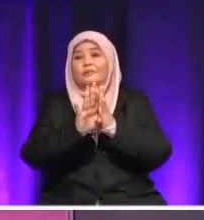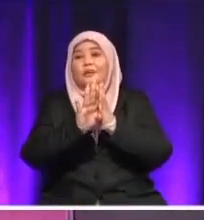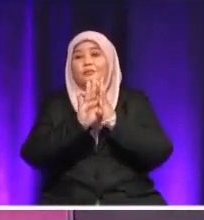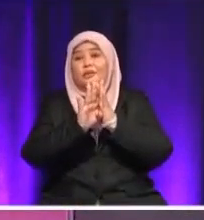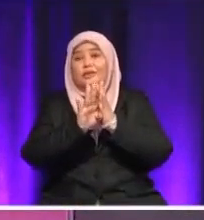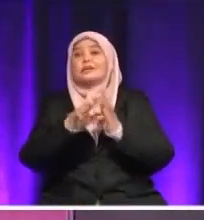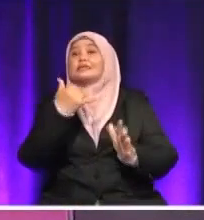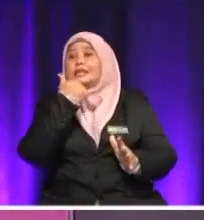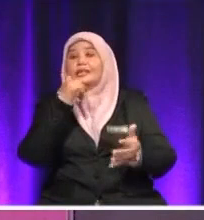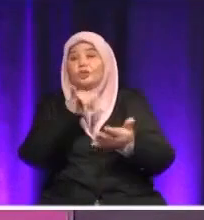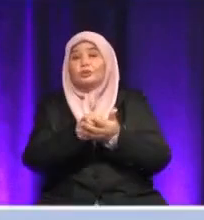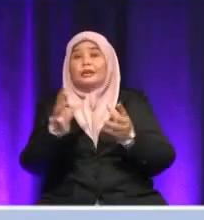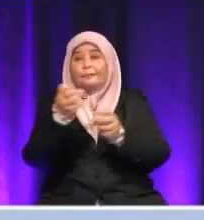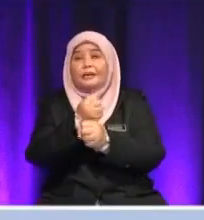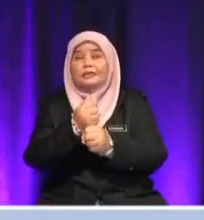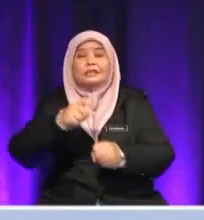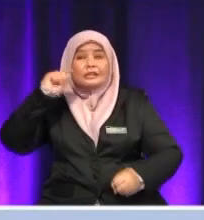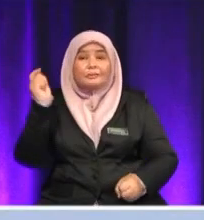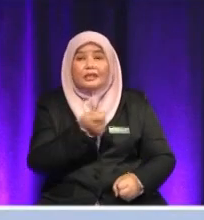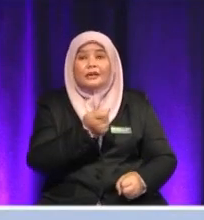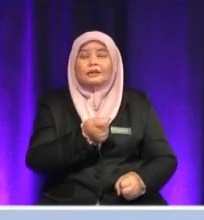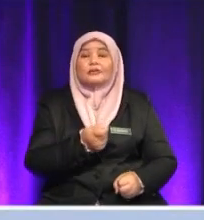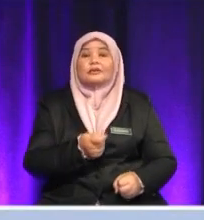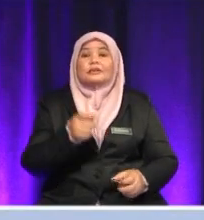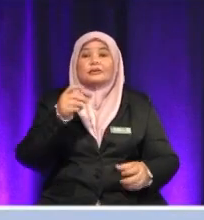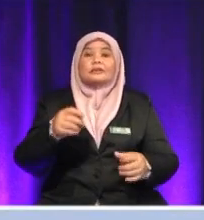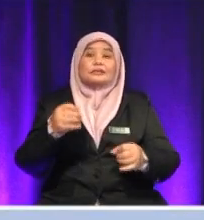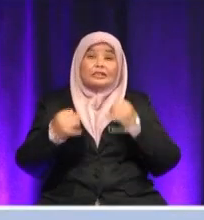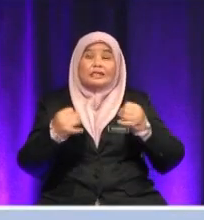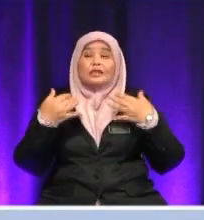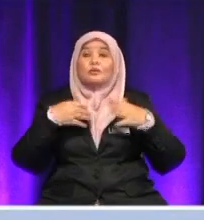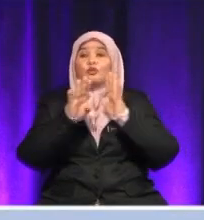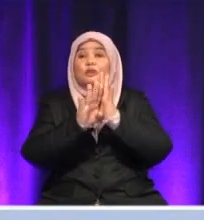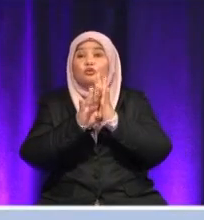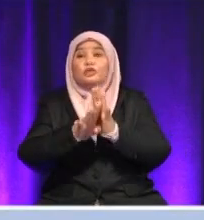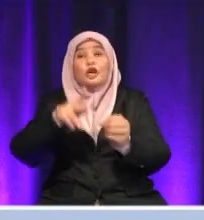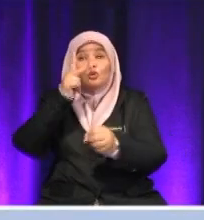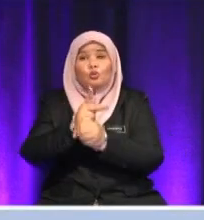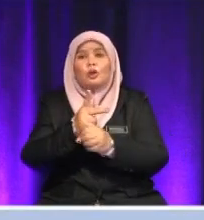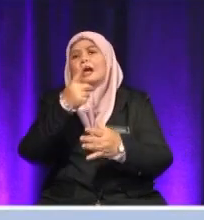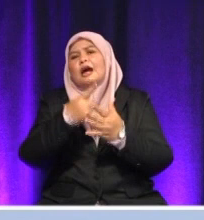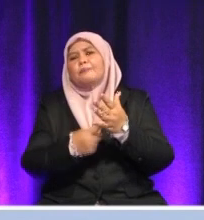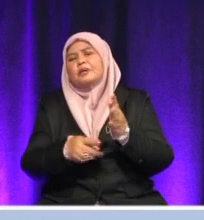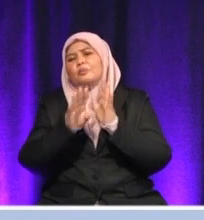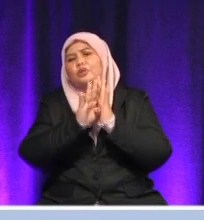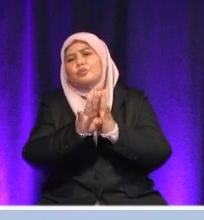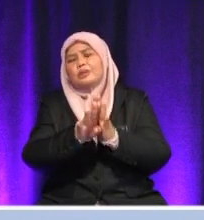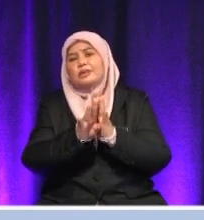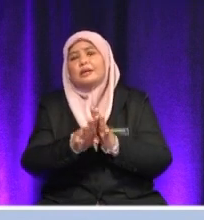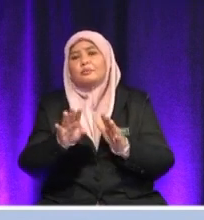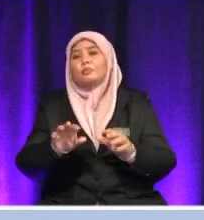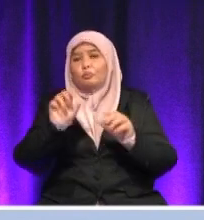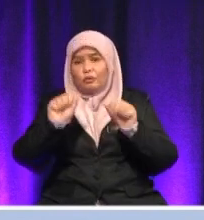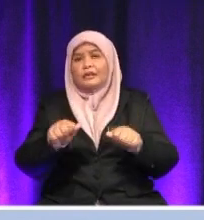Ialah kesalahan itu dapat disabitkan jika ada bukti-bukti yang kukuh. Apa saja bukti yang boleh